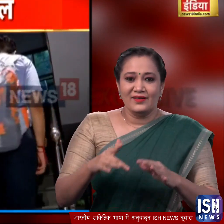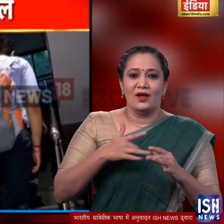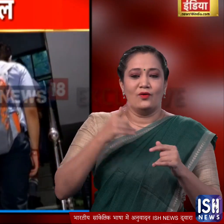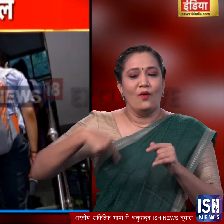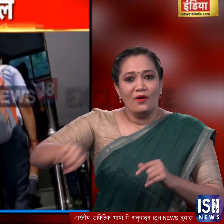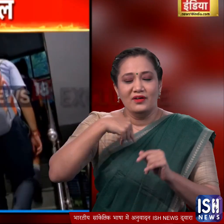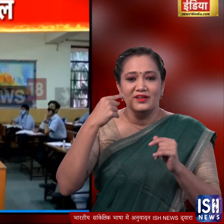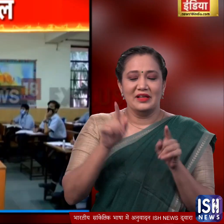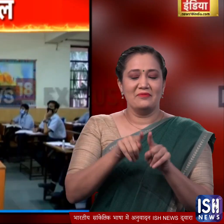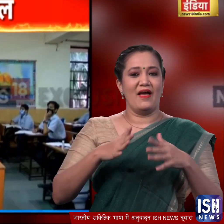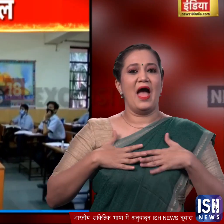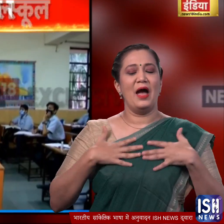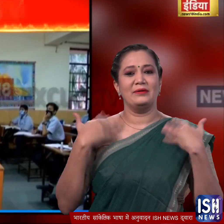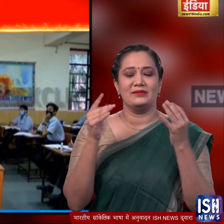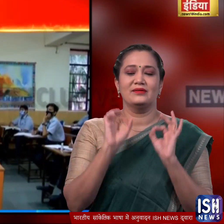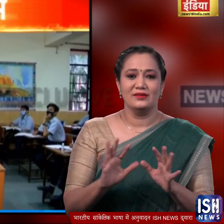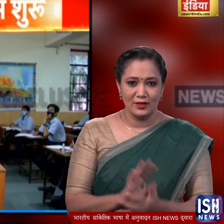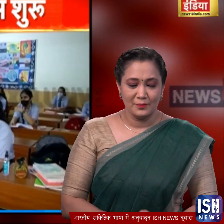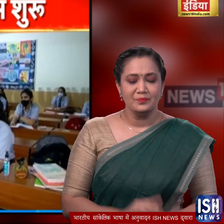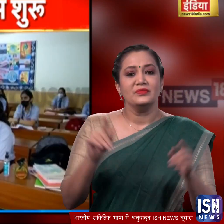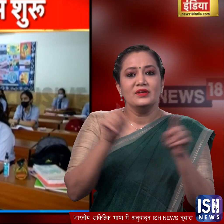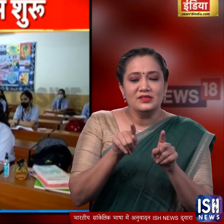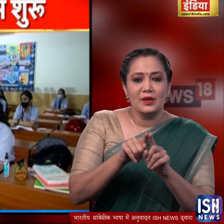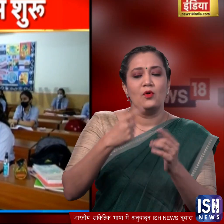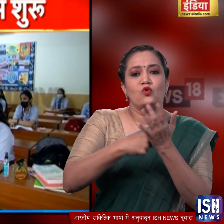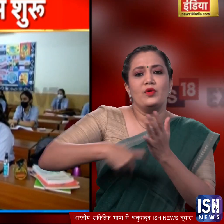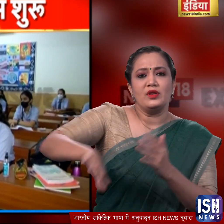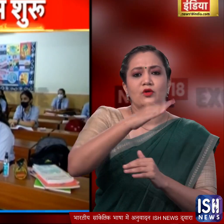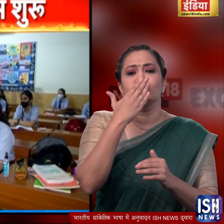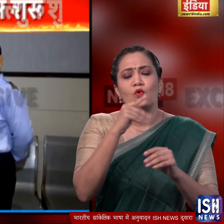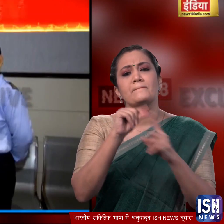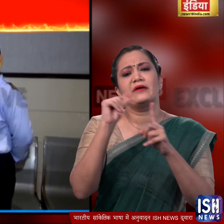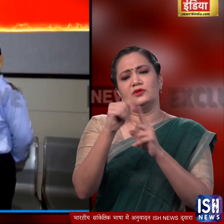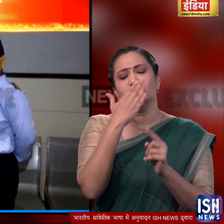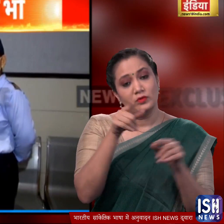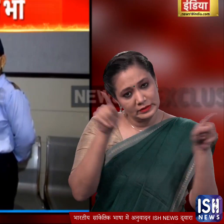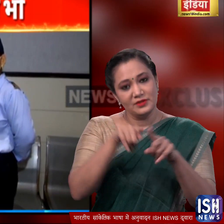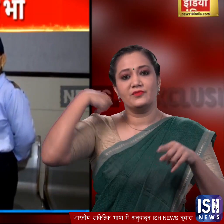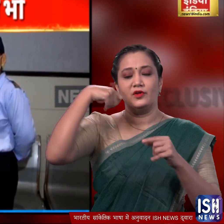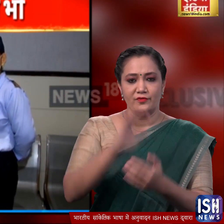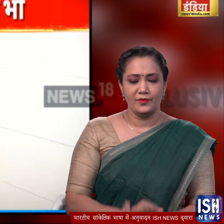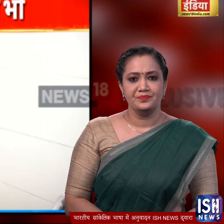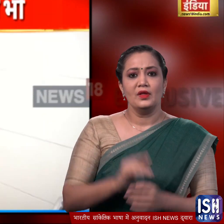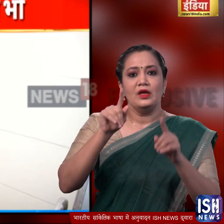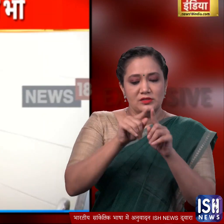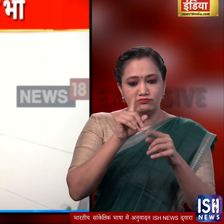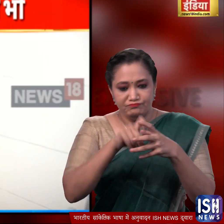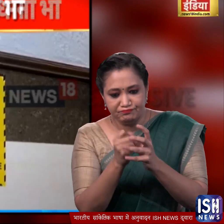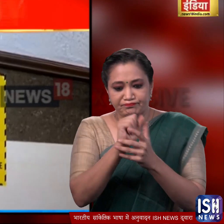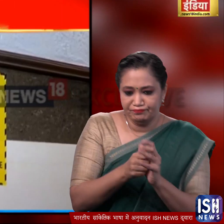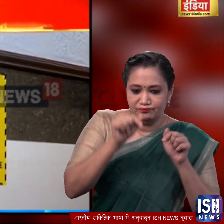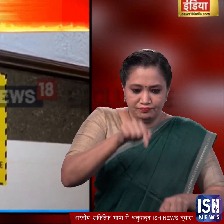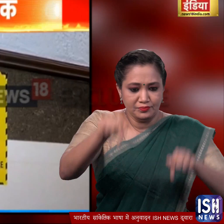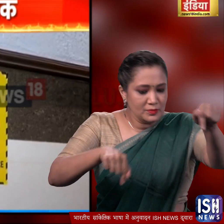तो उनकी रौनक लौट आई। ऐसी ही कुछ तस्वीरें राजधानी के रोहिणी में मौजूद एक निजी स्कूल से भी सामने आईं, जहां जगह जगह सैनिटाइजर रखे